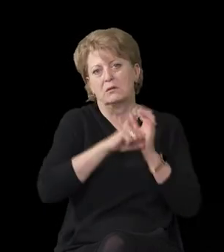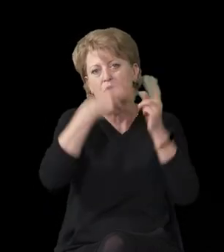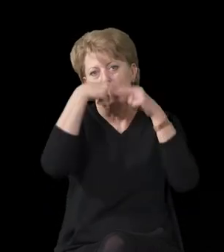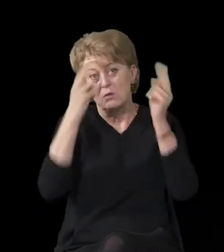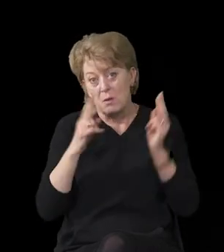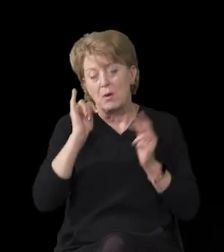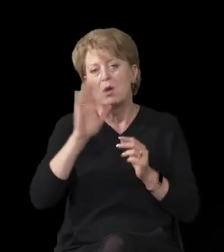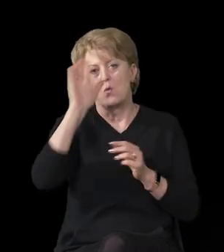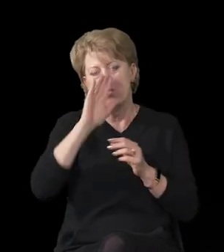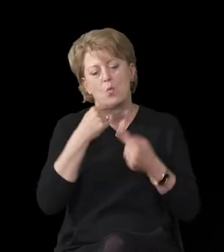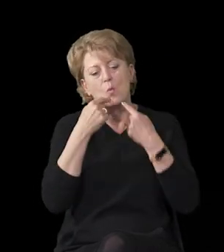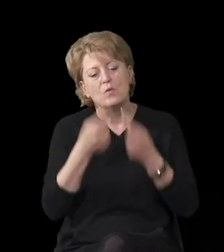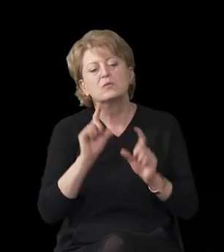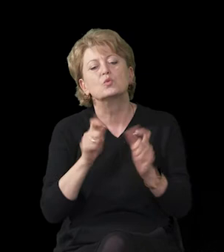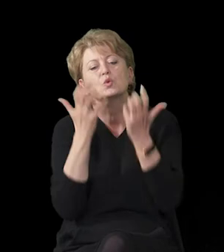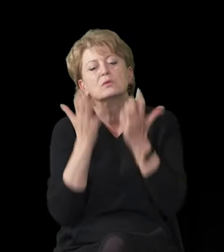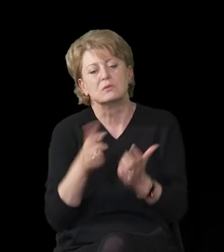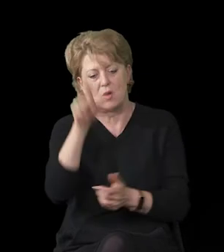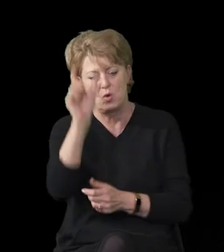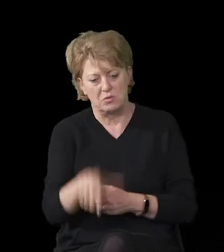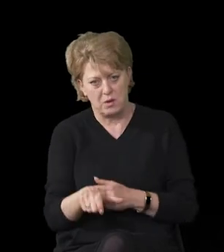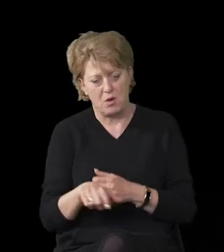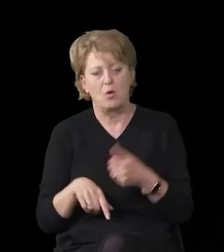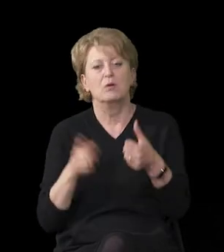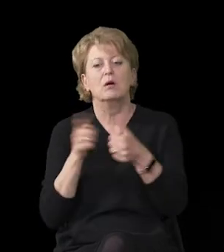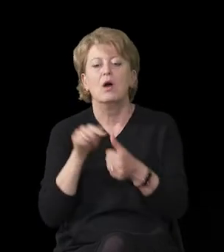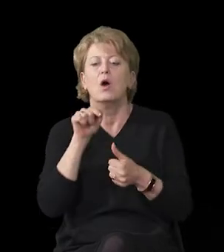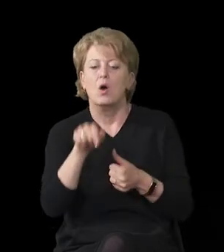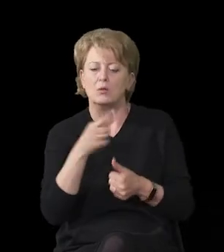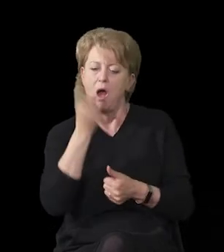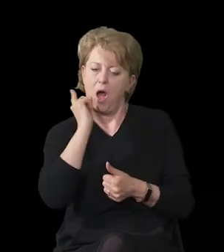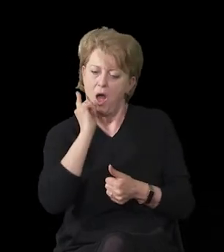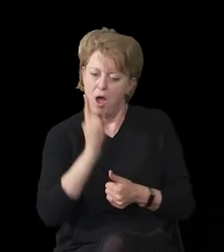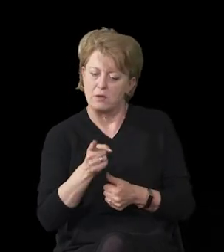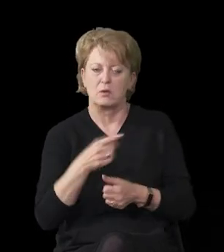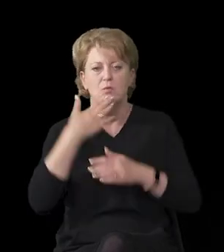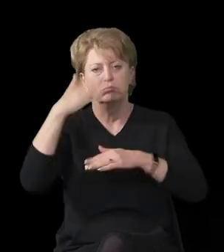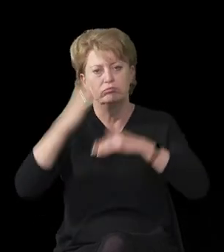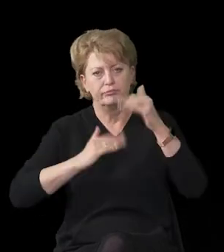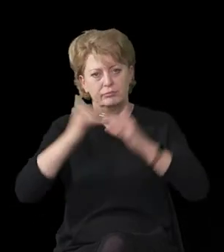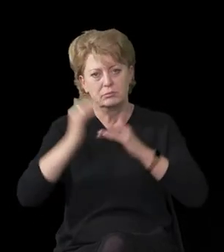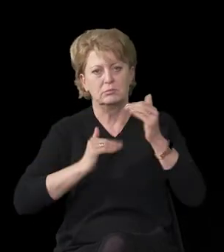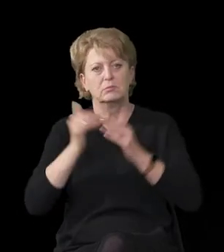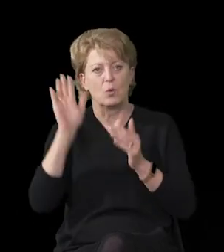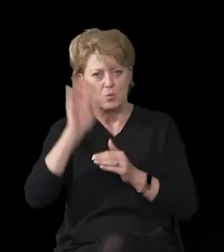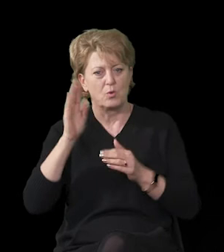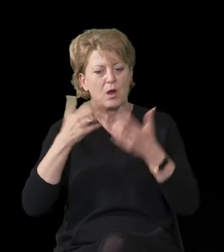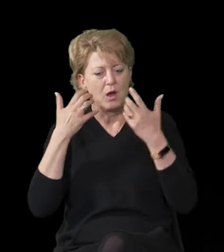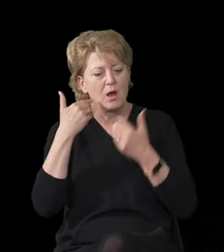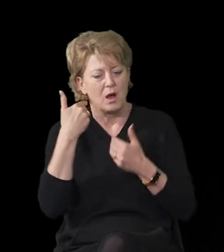A ta wola polegała na tym, że Lalibela miał wybudować nowe miasto, nową